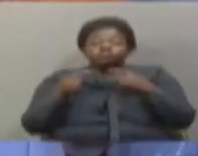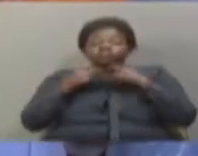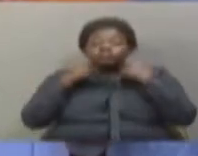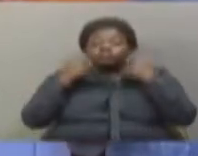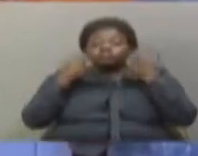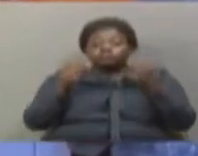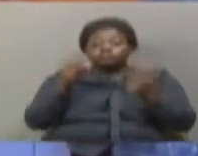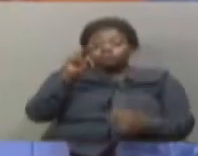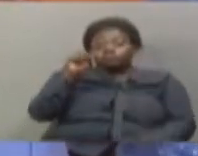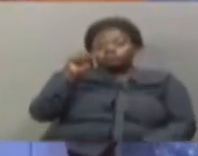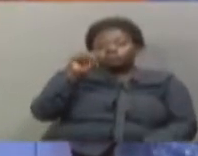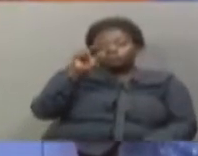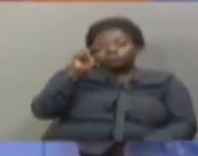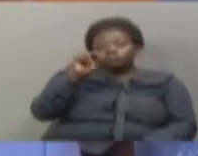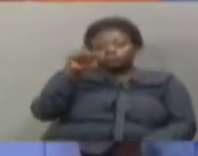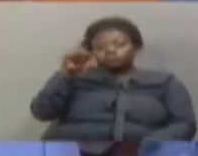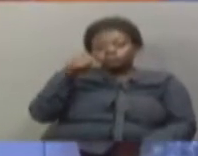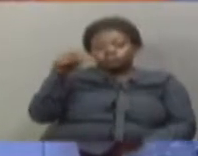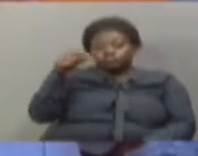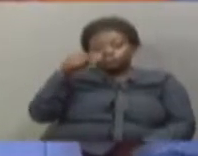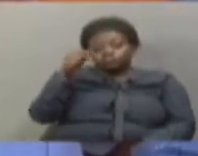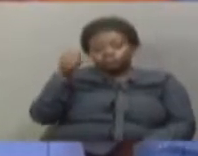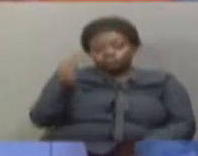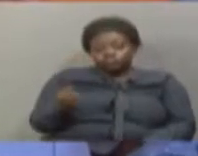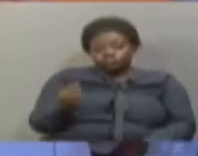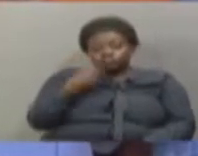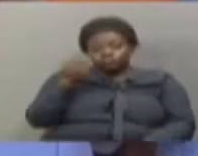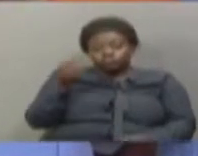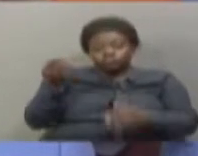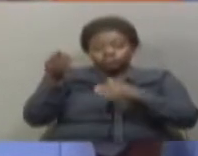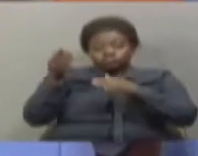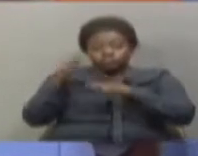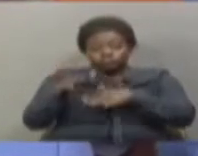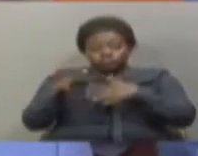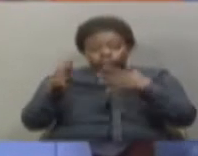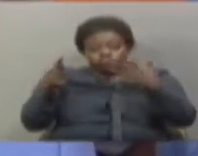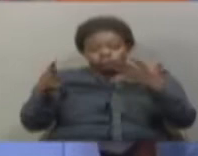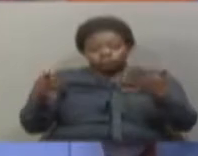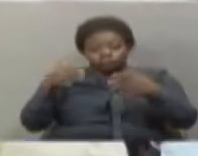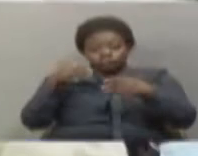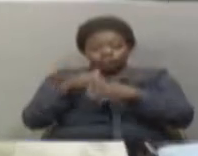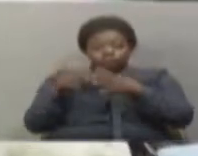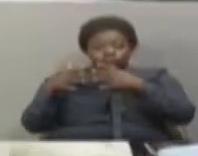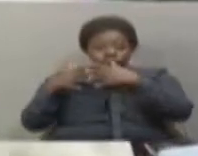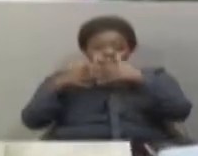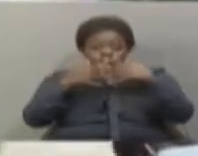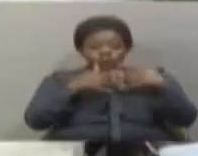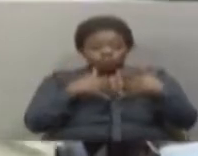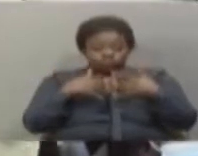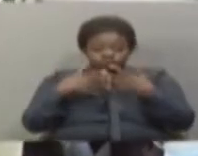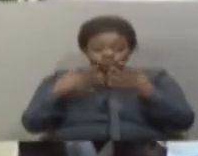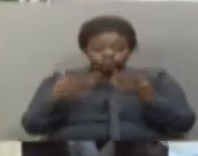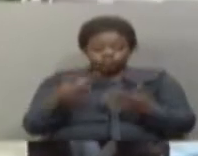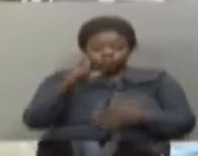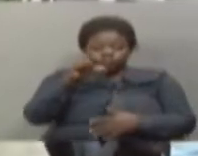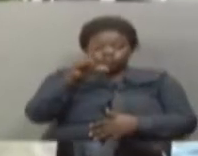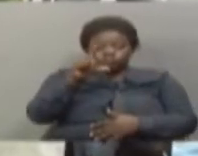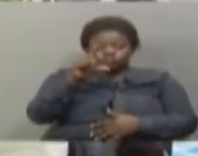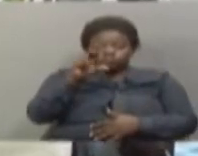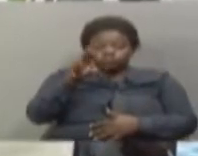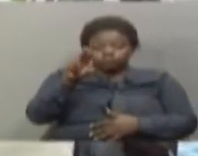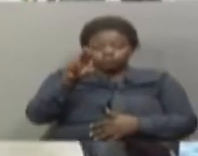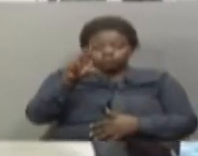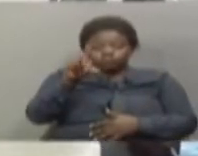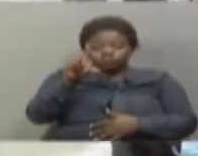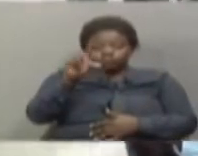we Nazigo omugenzi Reverend Father Matthias Kibuka eyafiira mu buwanganguse mu America. He was here as a